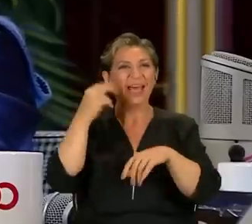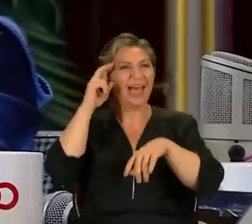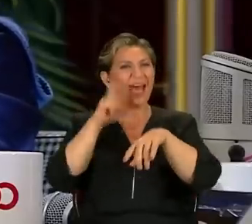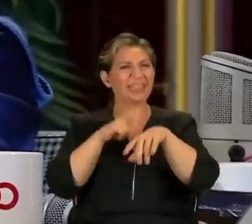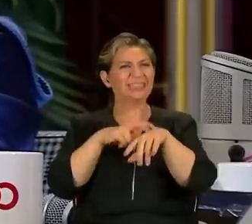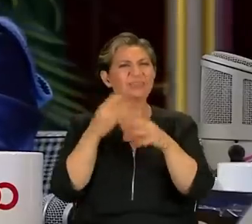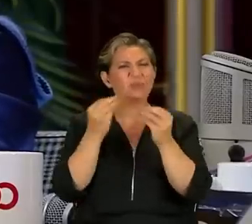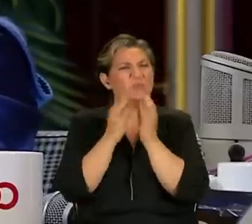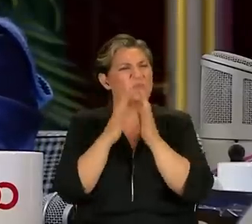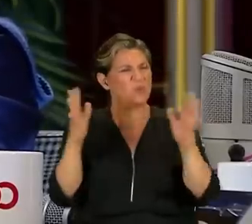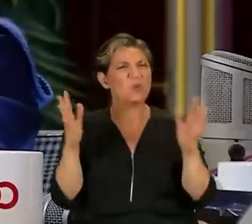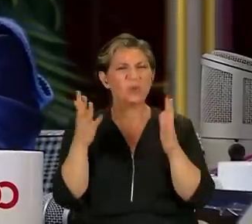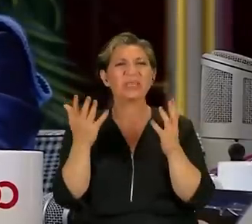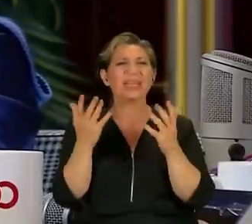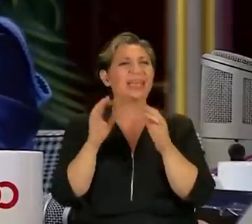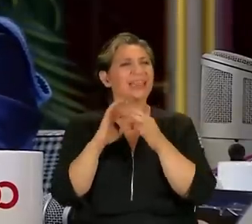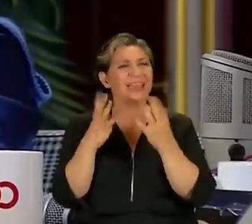anısı çok büyük. Çünkü